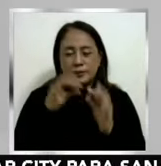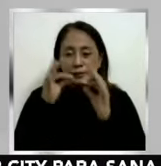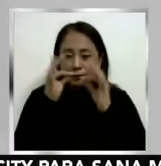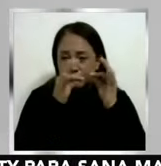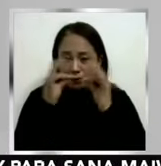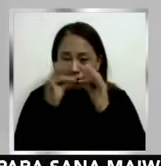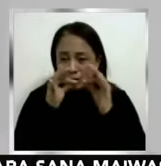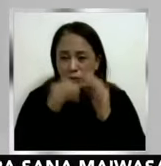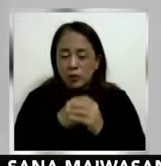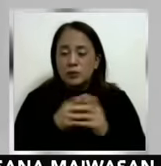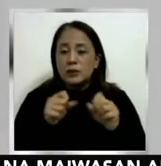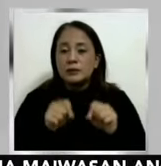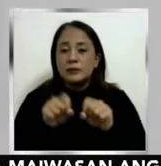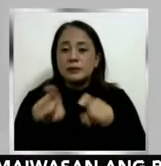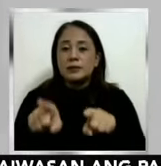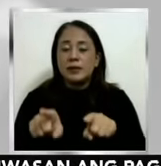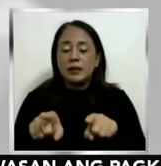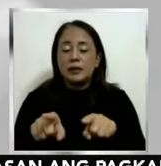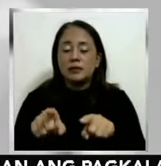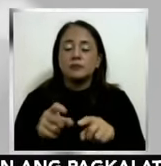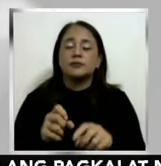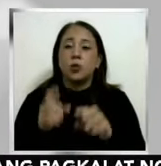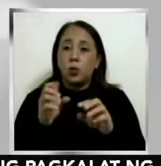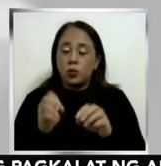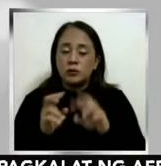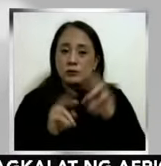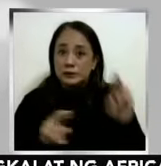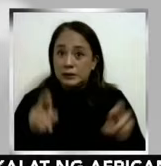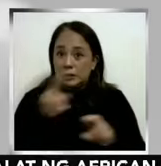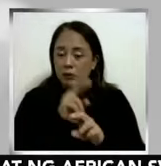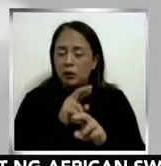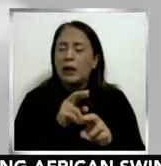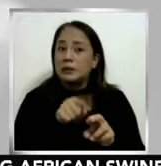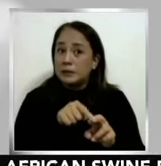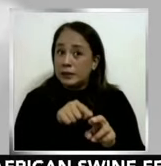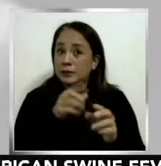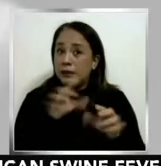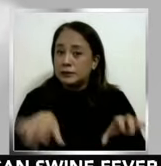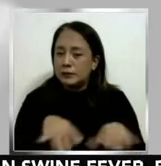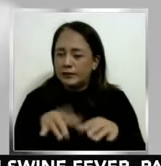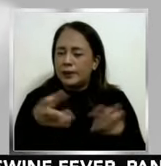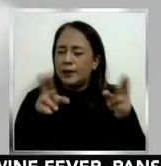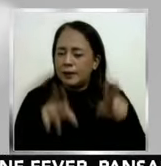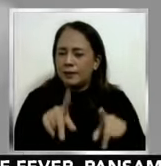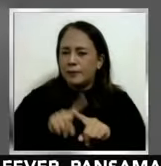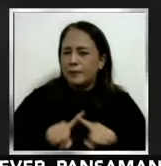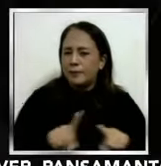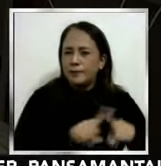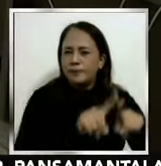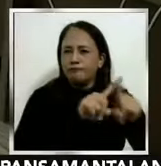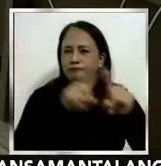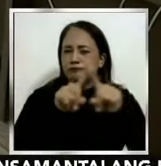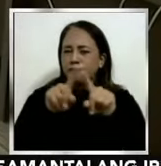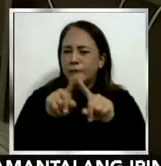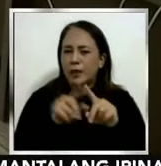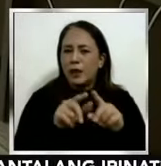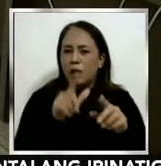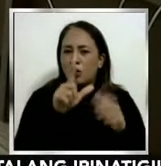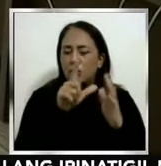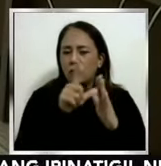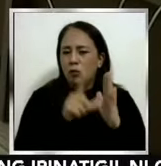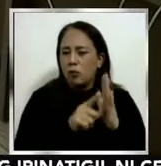binibenta umano o nire-recycle. Ang ganyang gawain, nangyayari raw sa iba't ibang law enforcement agencies. Ayon